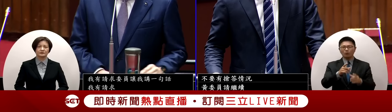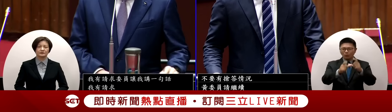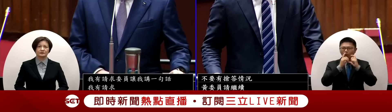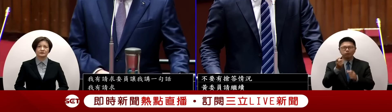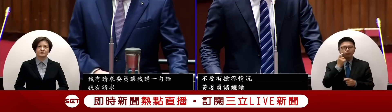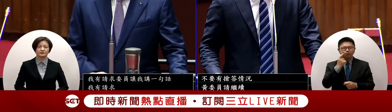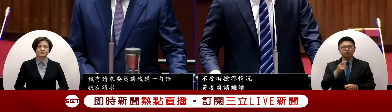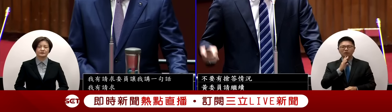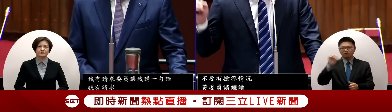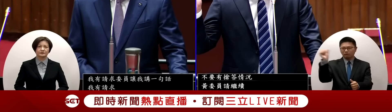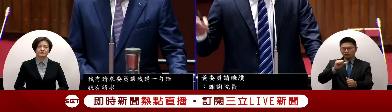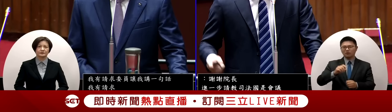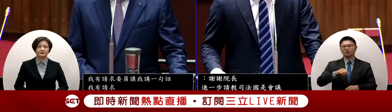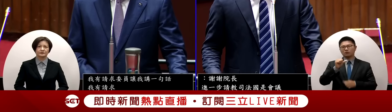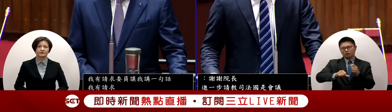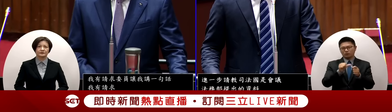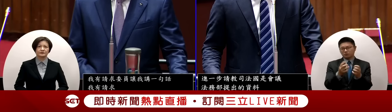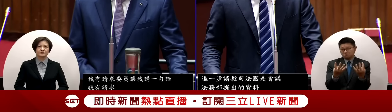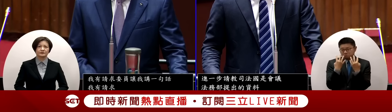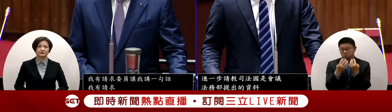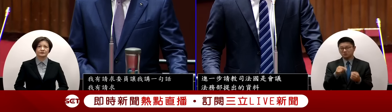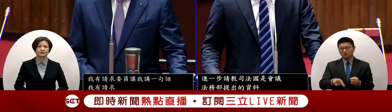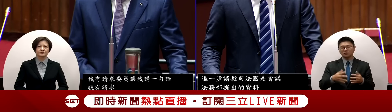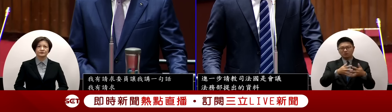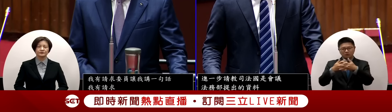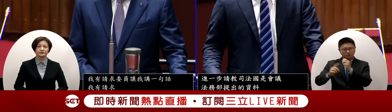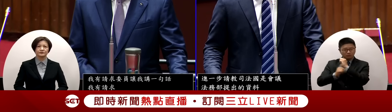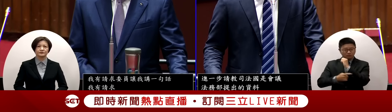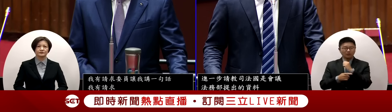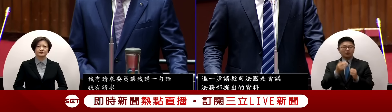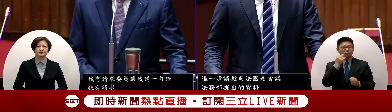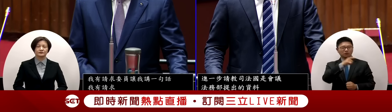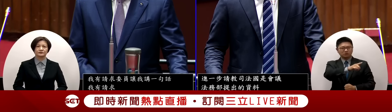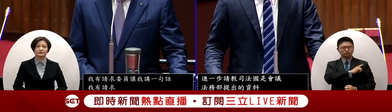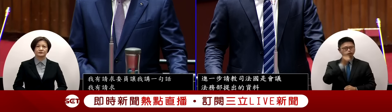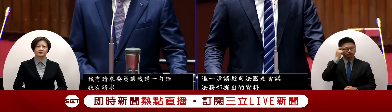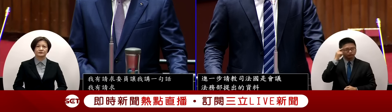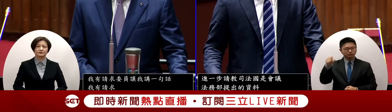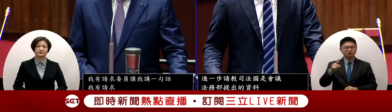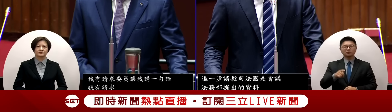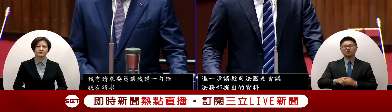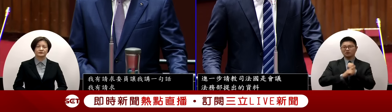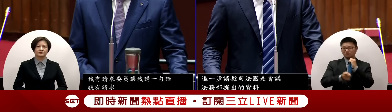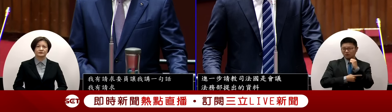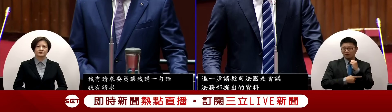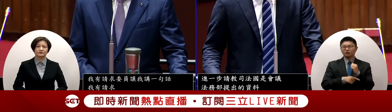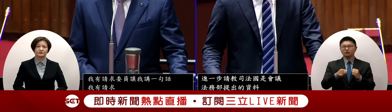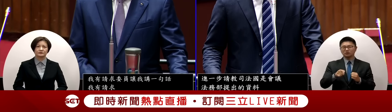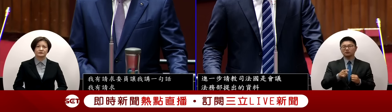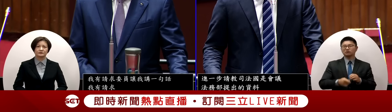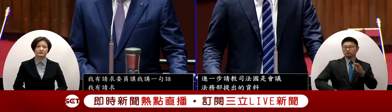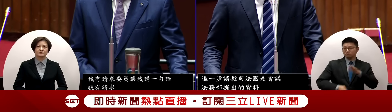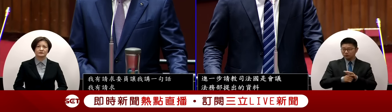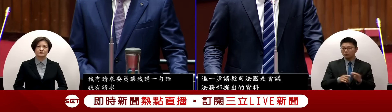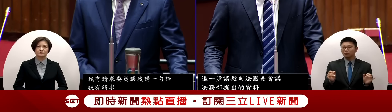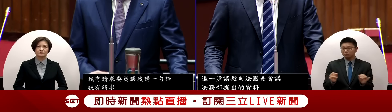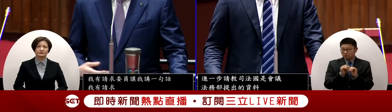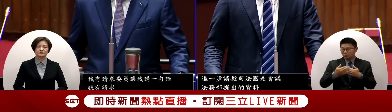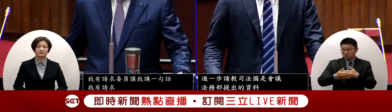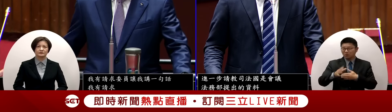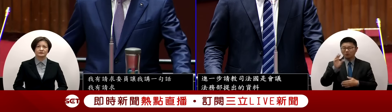院长或部长。这样子，美国法的规范，依照你们的标准，有没有违反法律明确性？有没有违反正当法律程